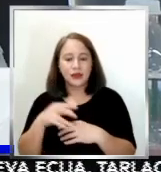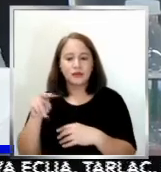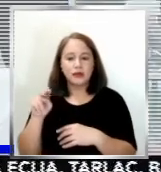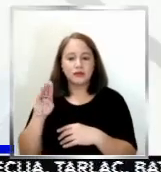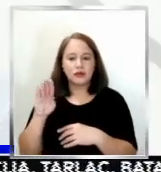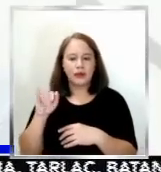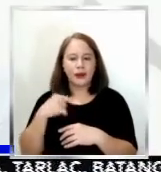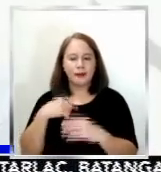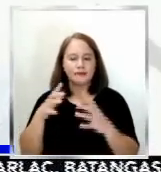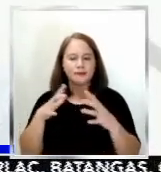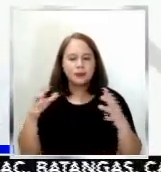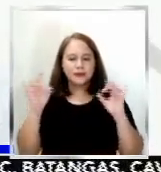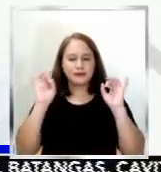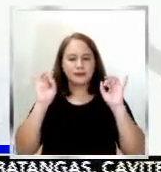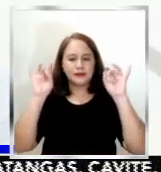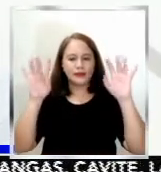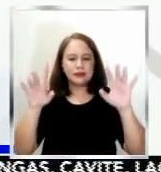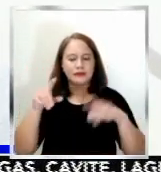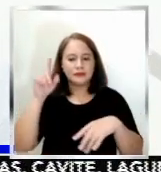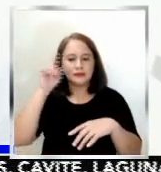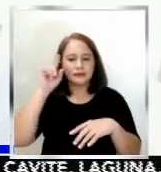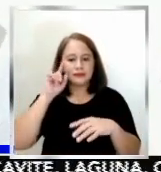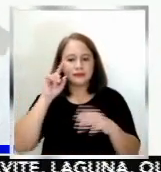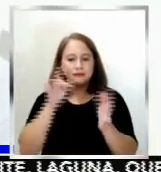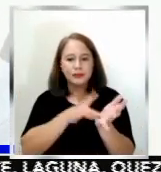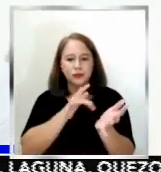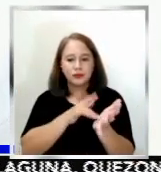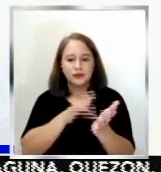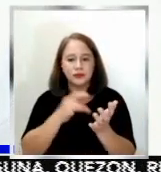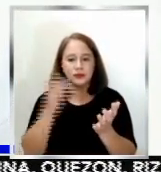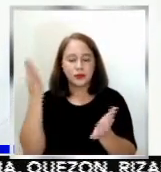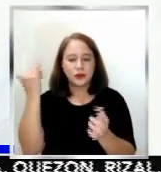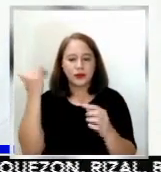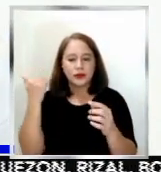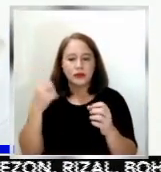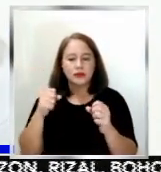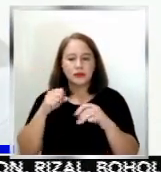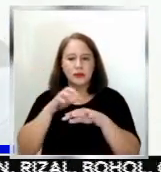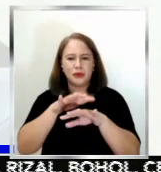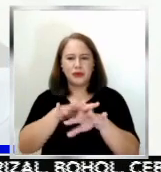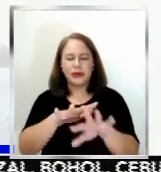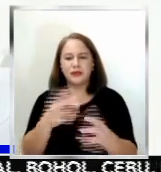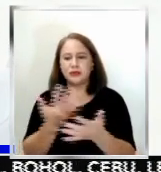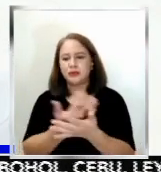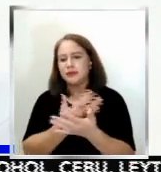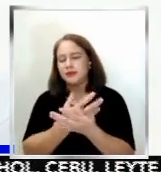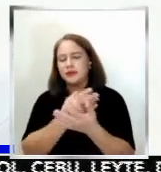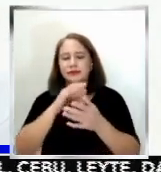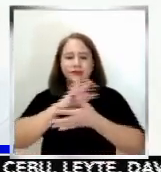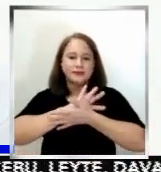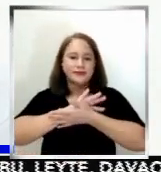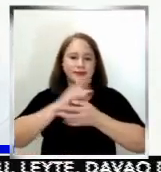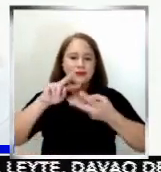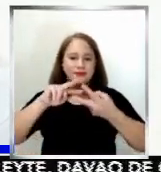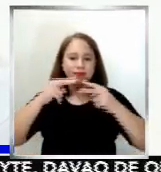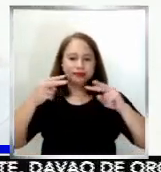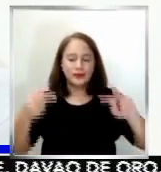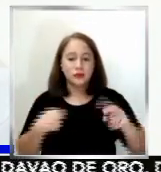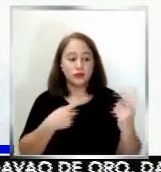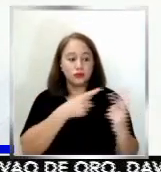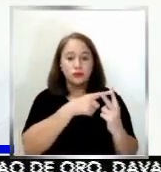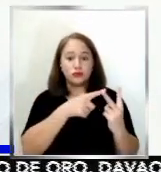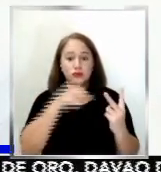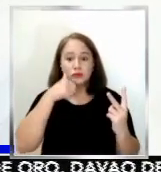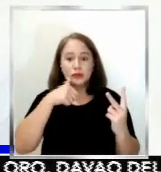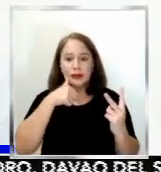peligro ang sexual exploitation na ito sa gitna ng pagkalat ng mga bagong variants ng COVID-19. Dalawa sa mga babae na rescue,